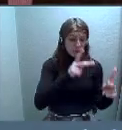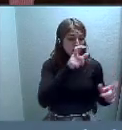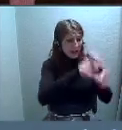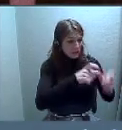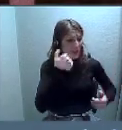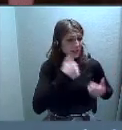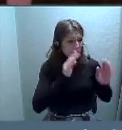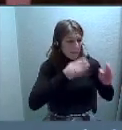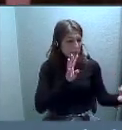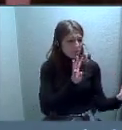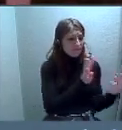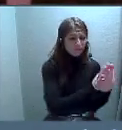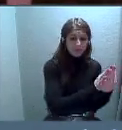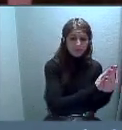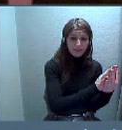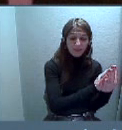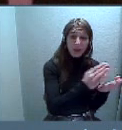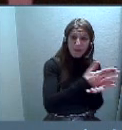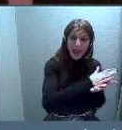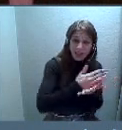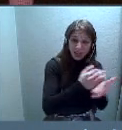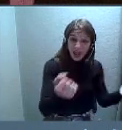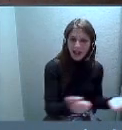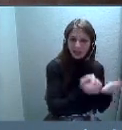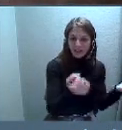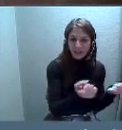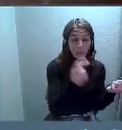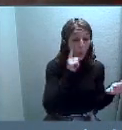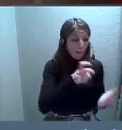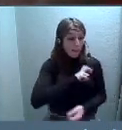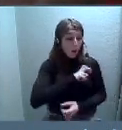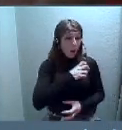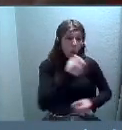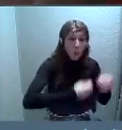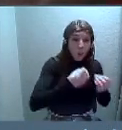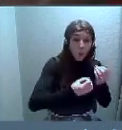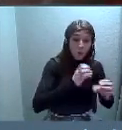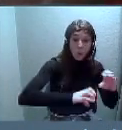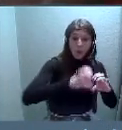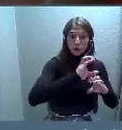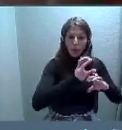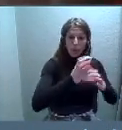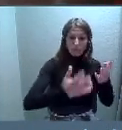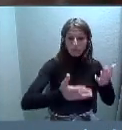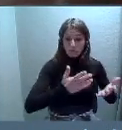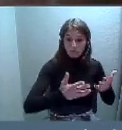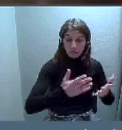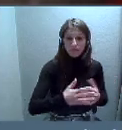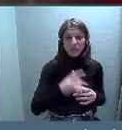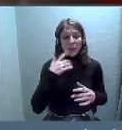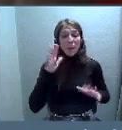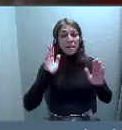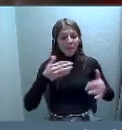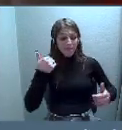peux vous dire que d'abord, on n'en aurait plus peur, parce que soit on a de la compassion, soit on a de la peur, mais finalement, valide ou handi, on n'a pas